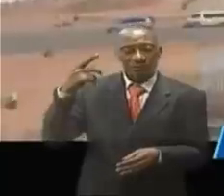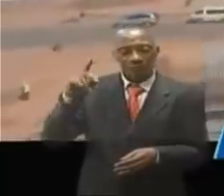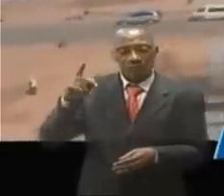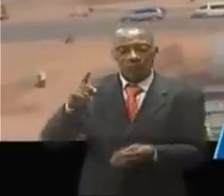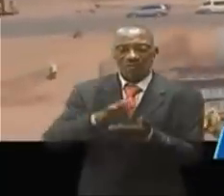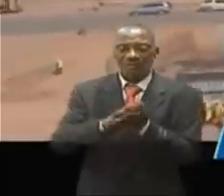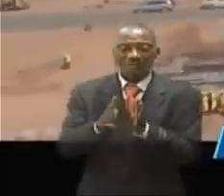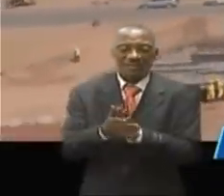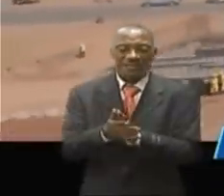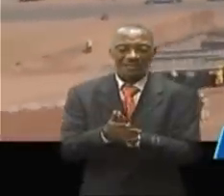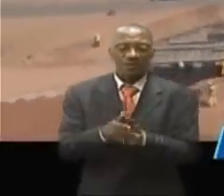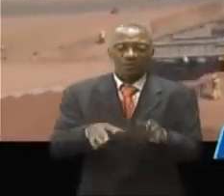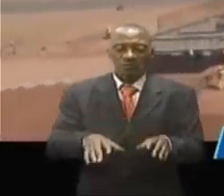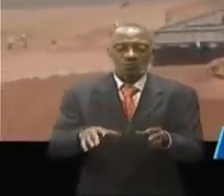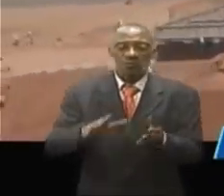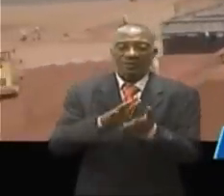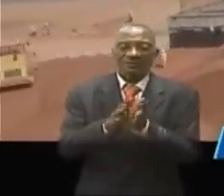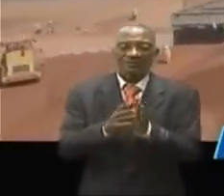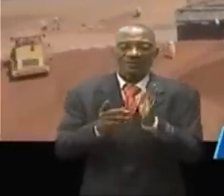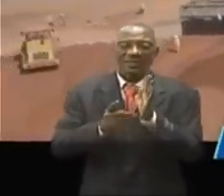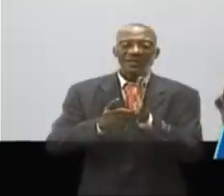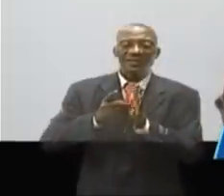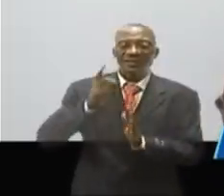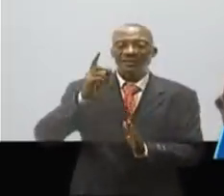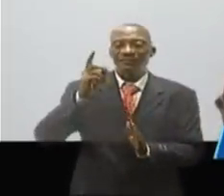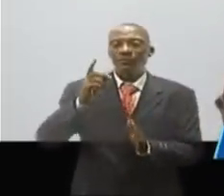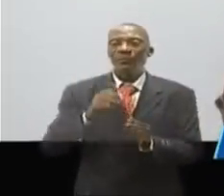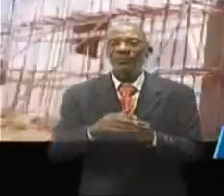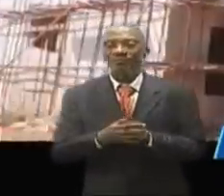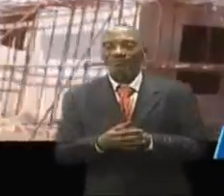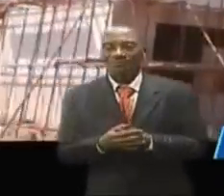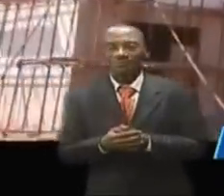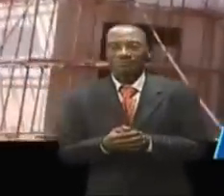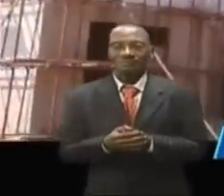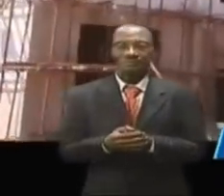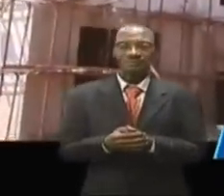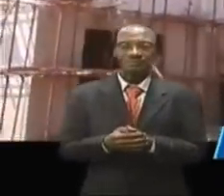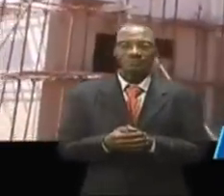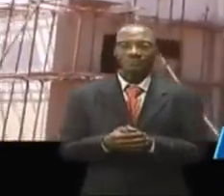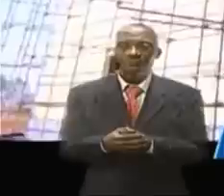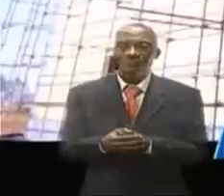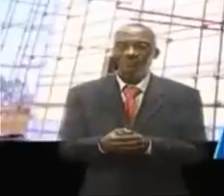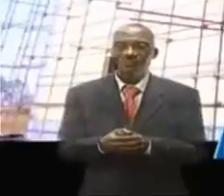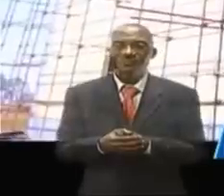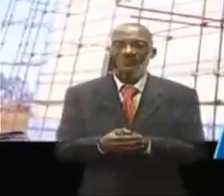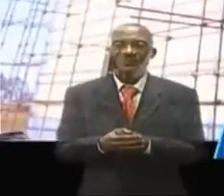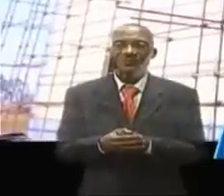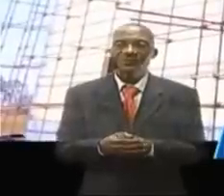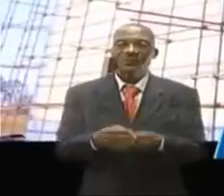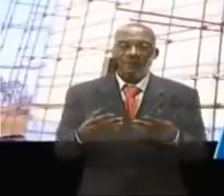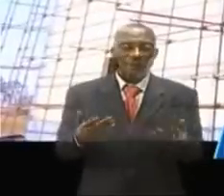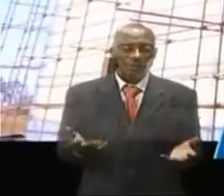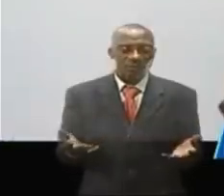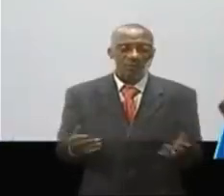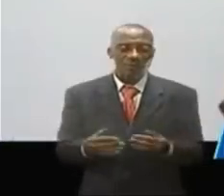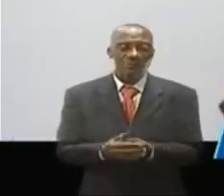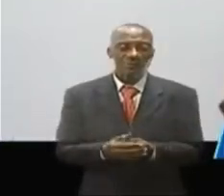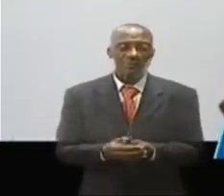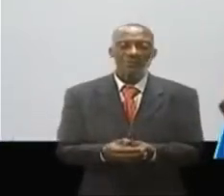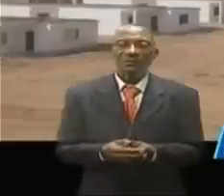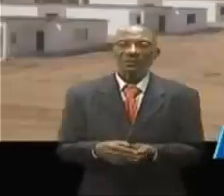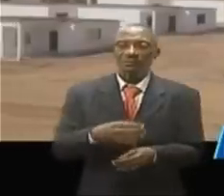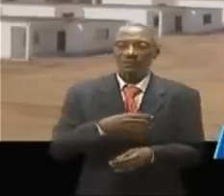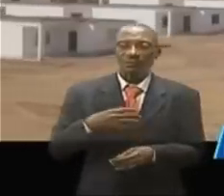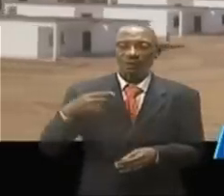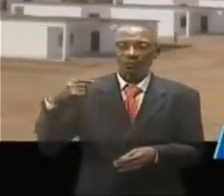province est pratiquement en grand chantier. Nous sommes passés des grands bâtiments jusqu'aux